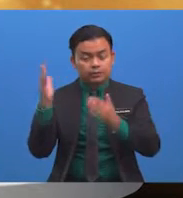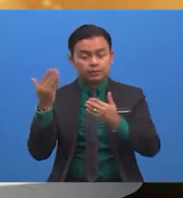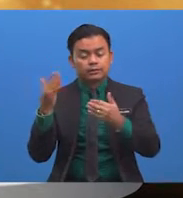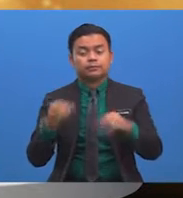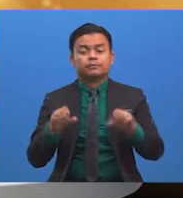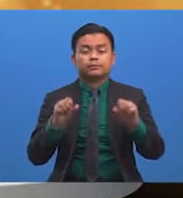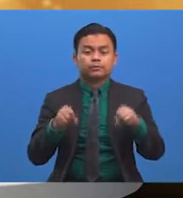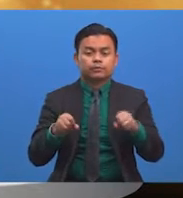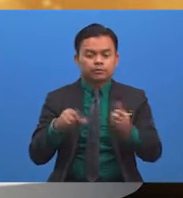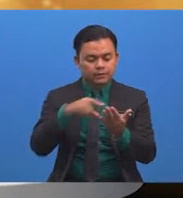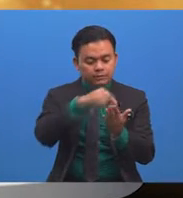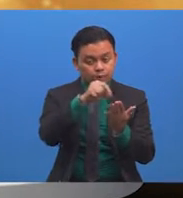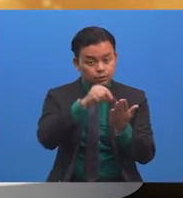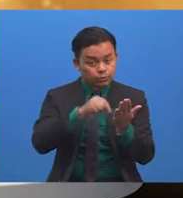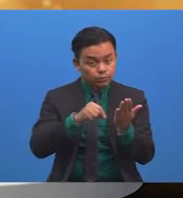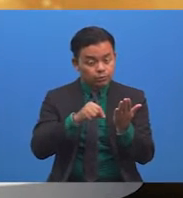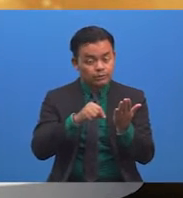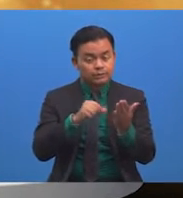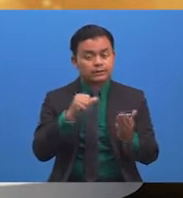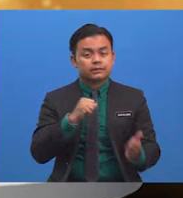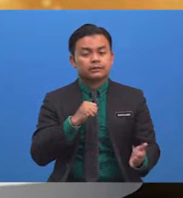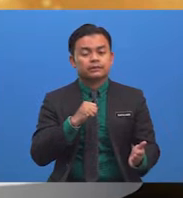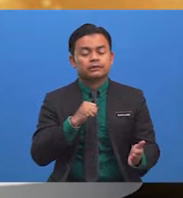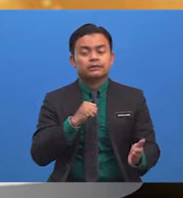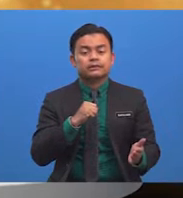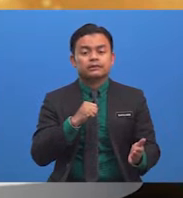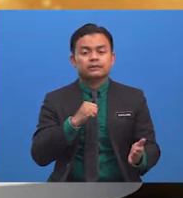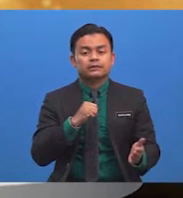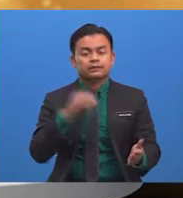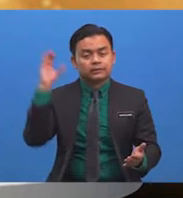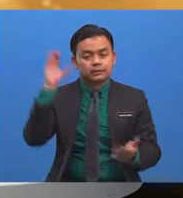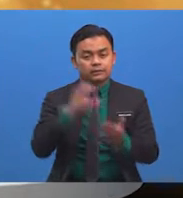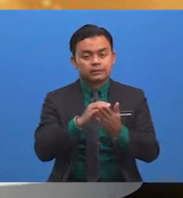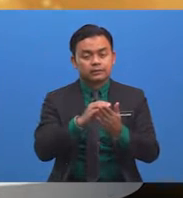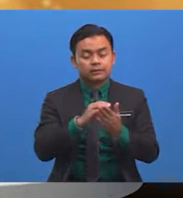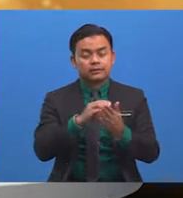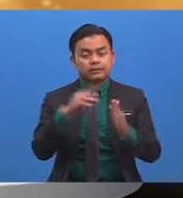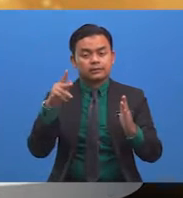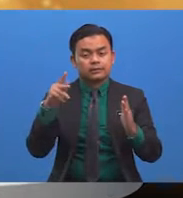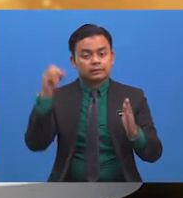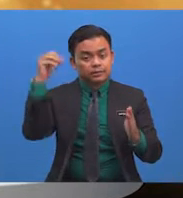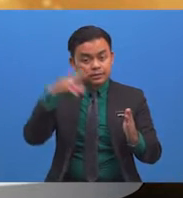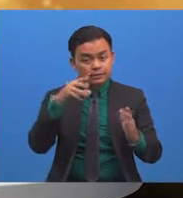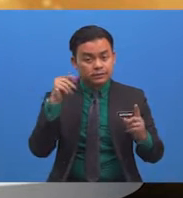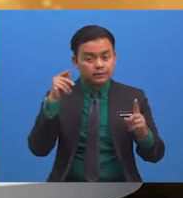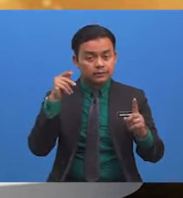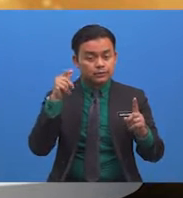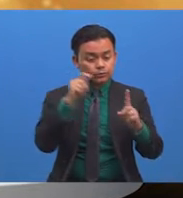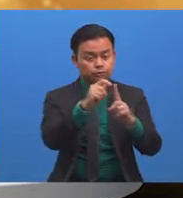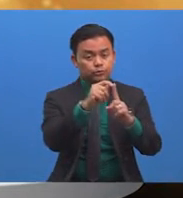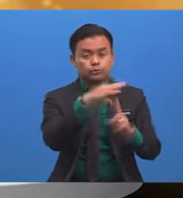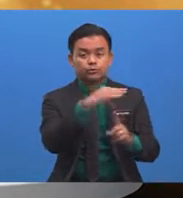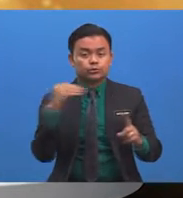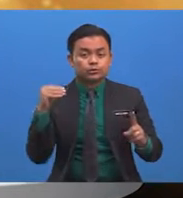boleh melukis sendiri gambar rajah, sinar tuju dan sinar pantulan. Dengan ini,